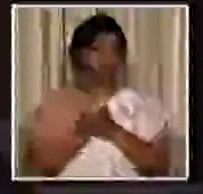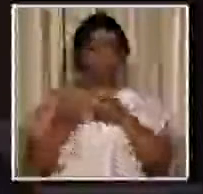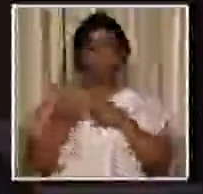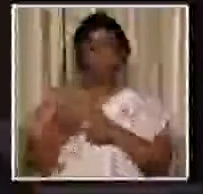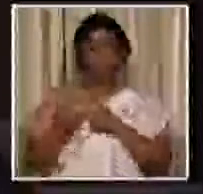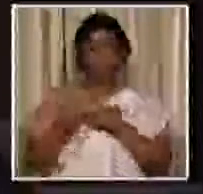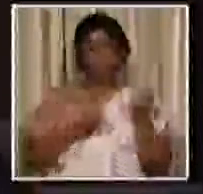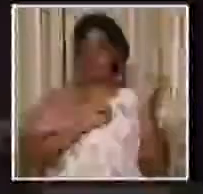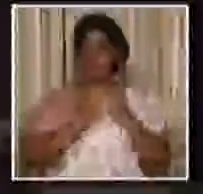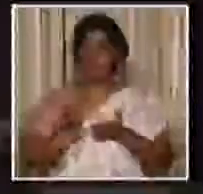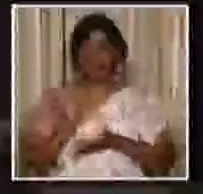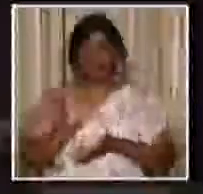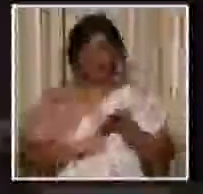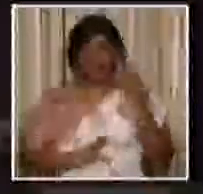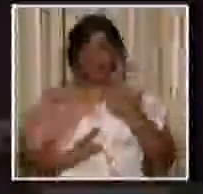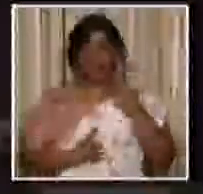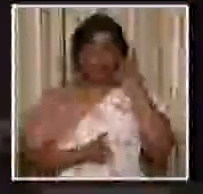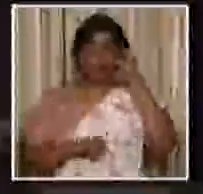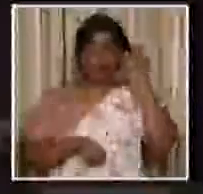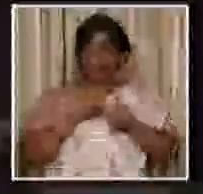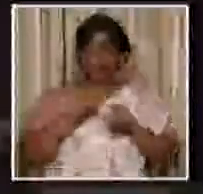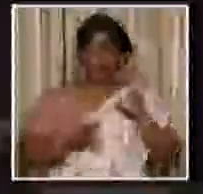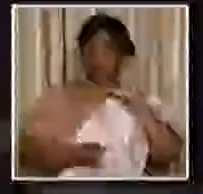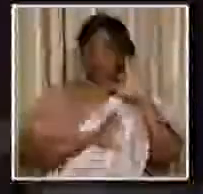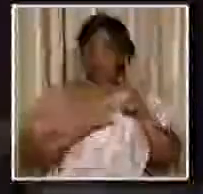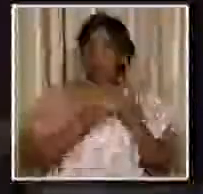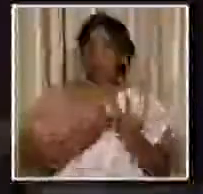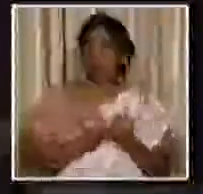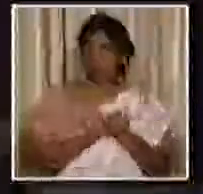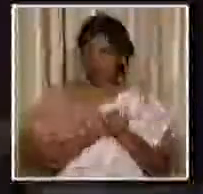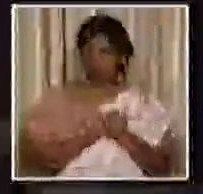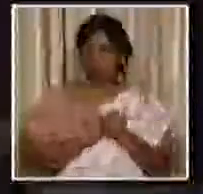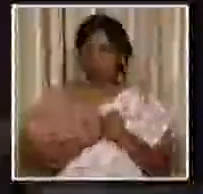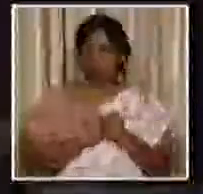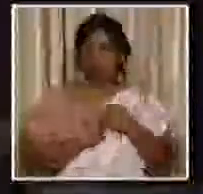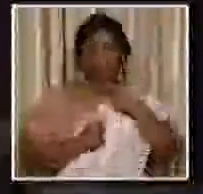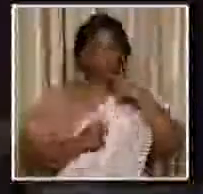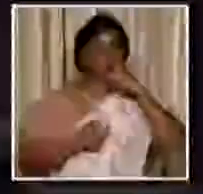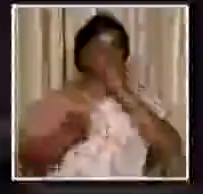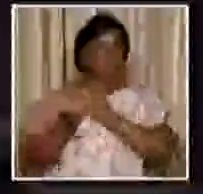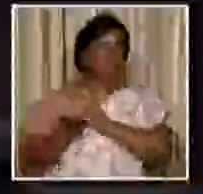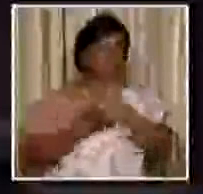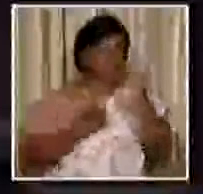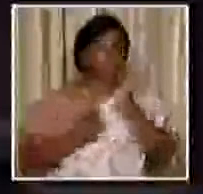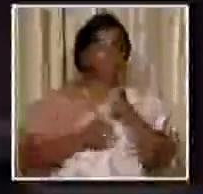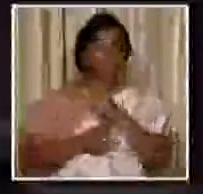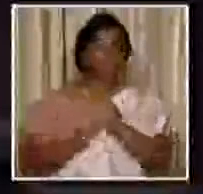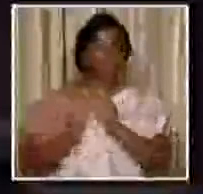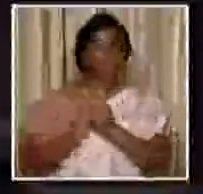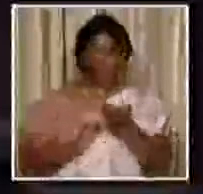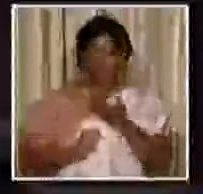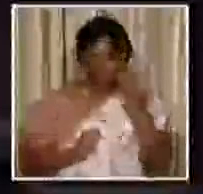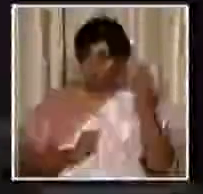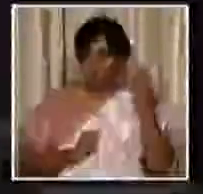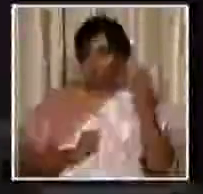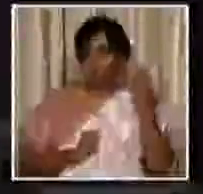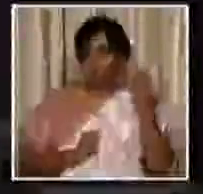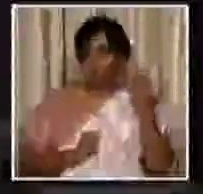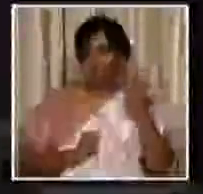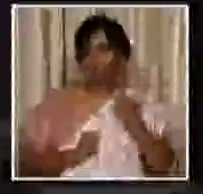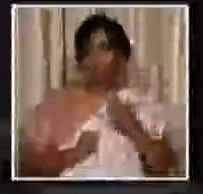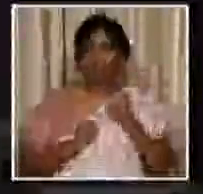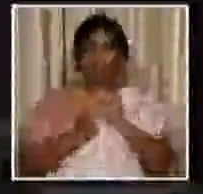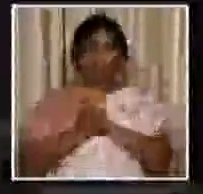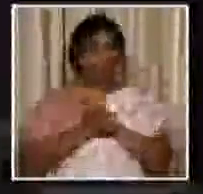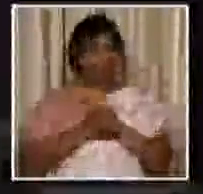අවියාවද පටෝකන පිටත් වෙද්දී අපේ බුද්ධි සේවාවන්ට තොරතුරු ලැබුණා ඒවා මහ මූදේ නැතිකරන්න විනාශ කරන්න පුළුවන් වුණා